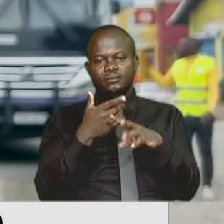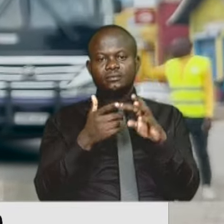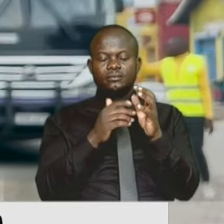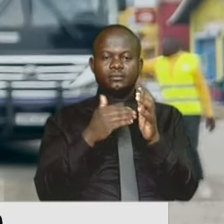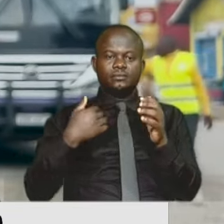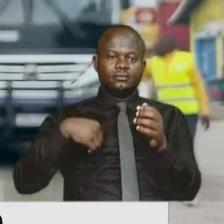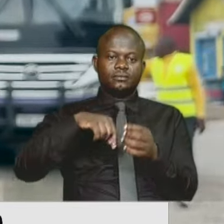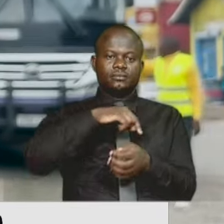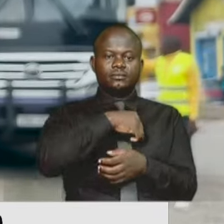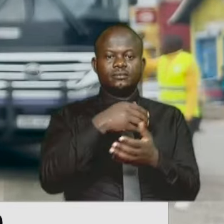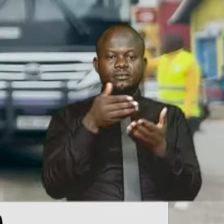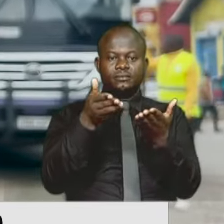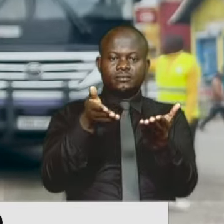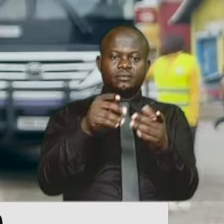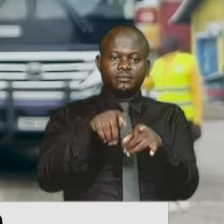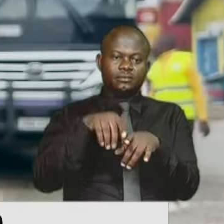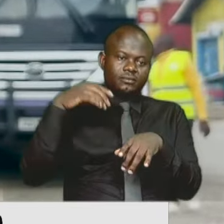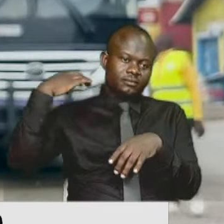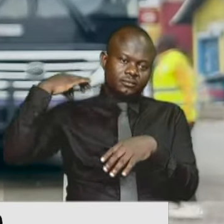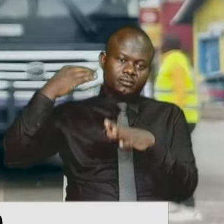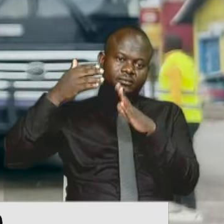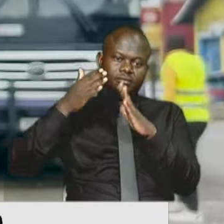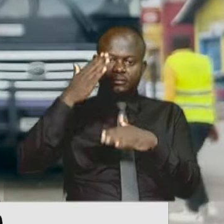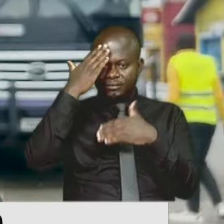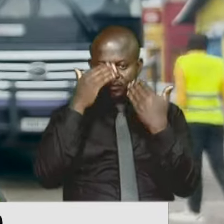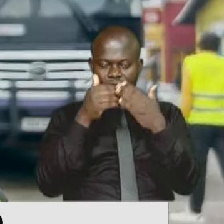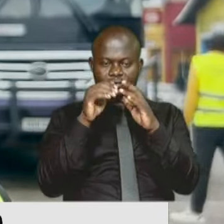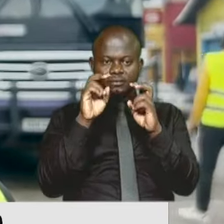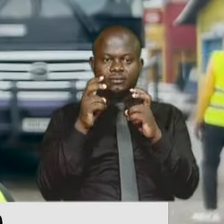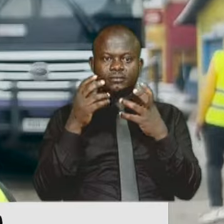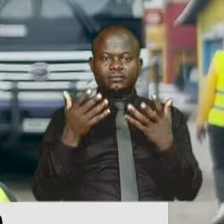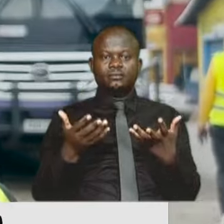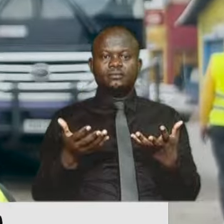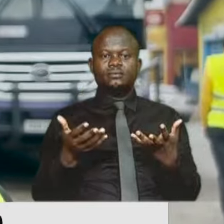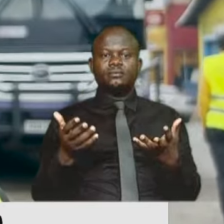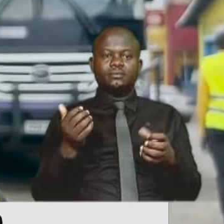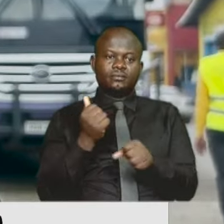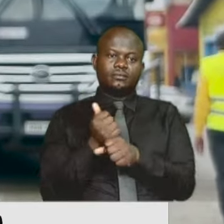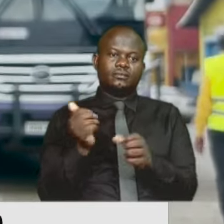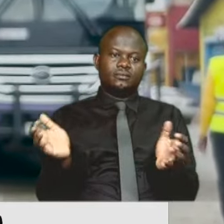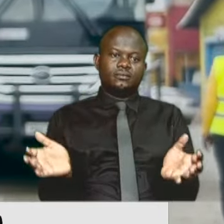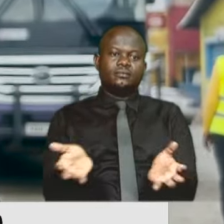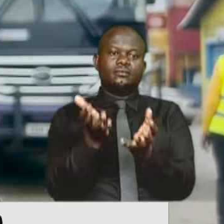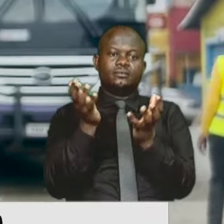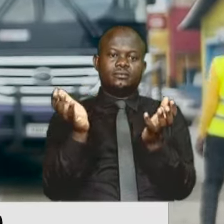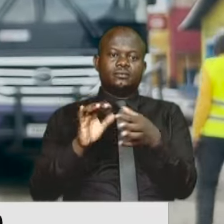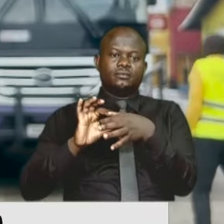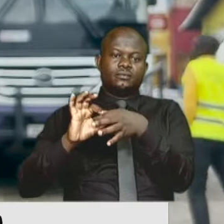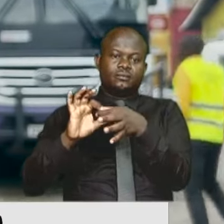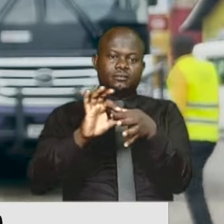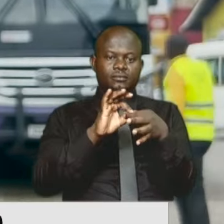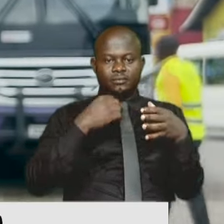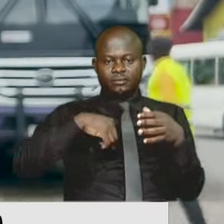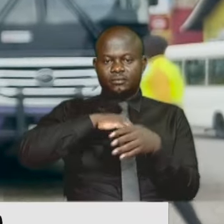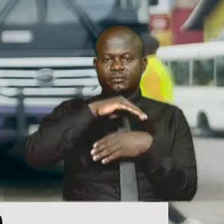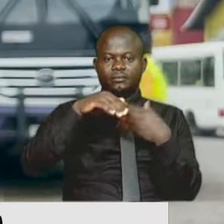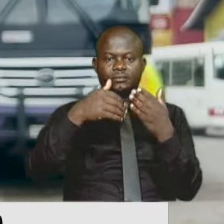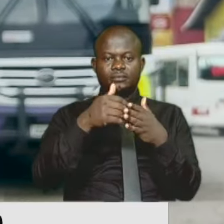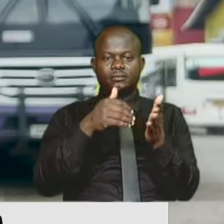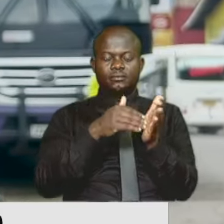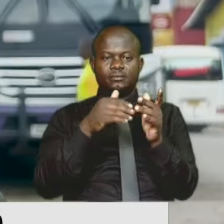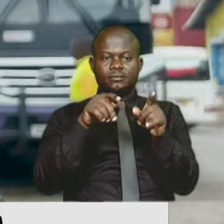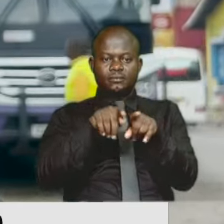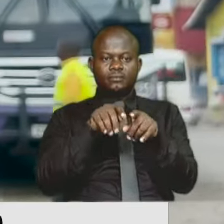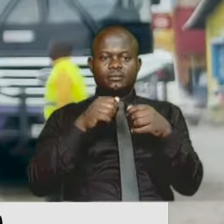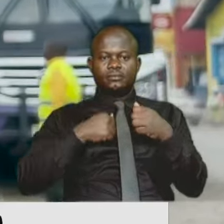nyine nk'abakorerabushake n'urubyiruko rw'abakorerabushake kugira ngo dukore ubukangurambaga dufatanye twese nk'abanyarwanda kugira